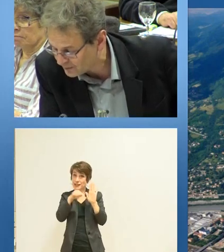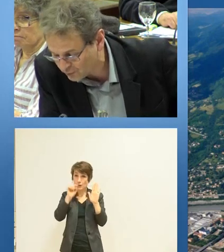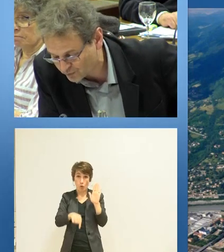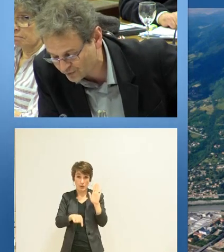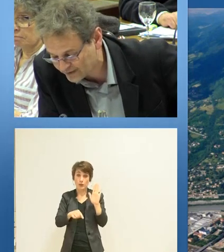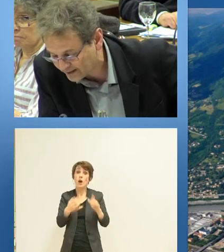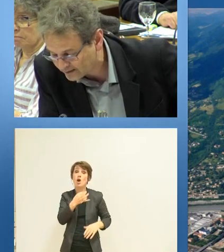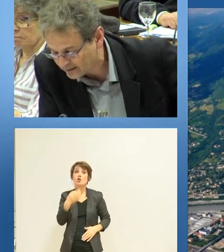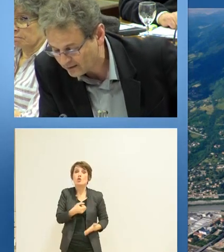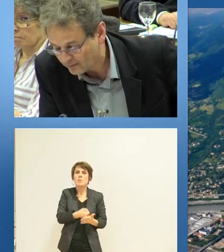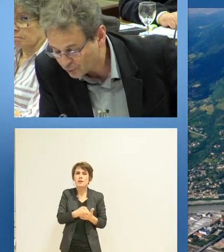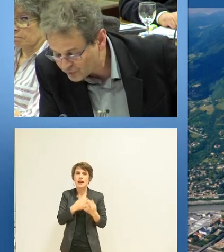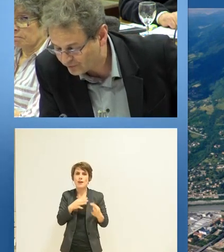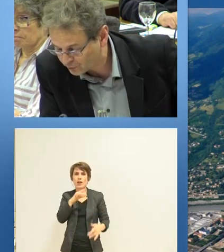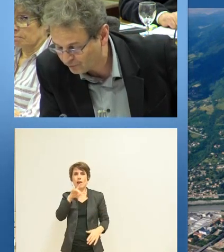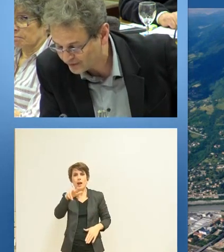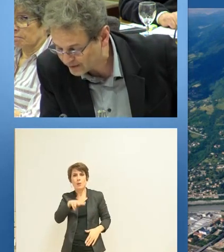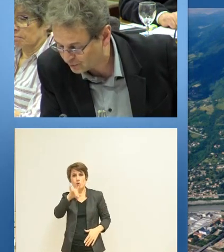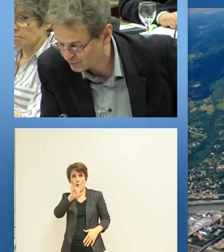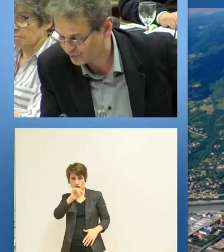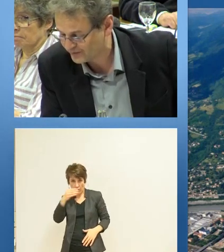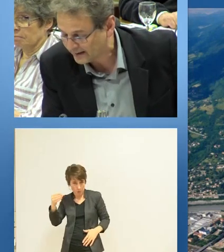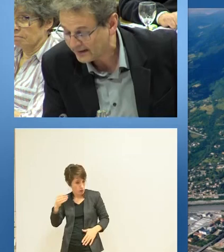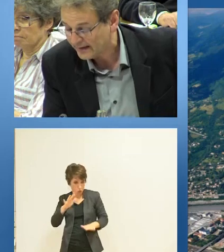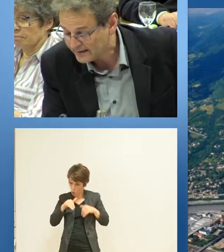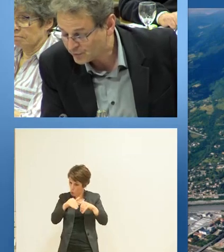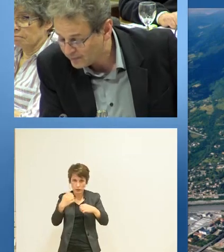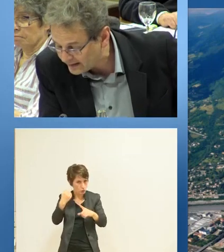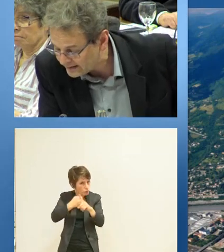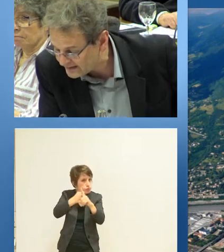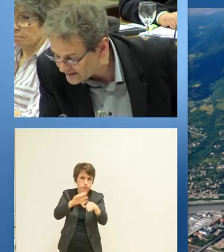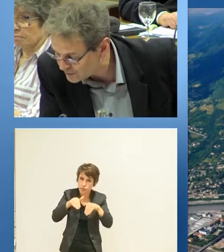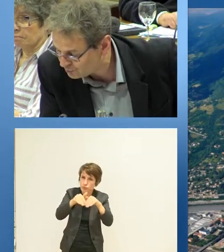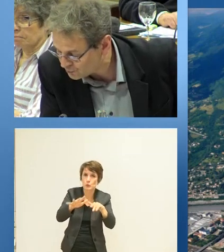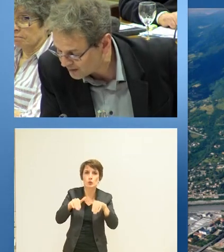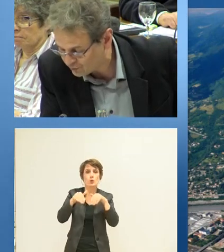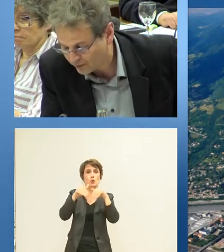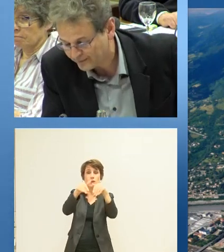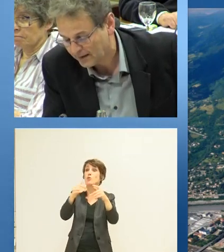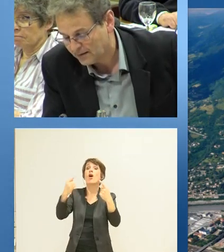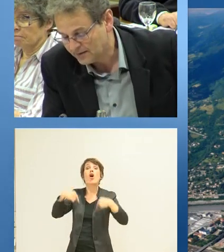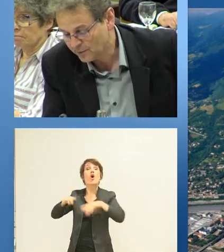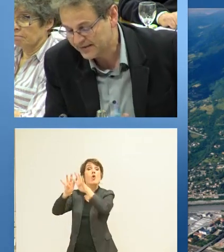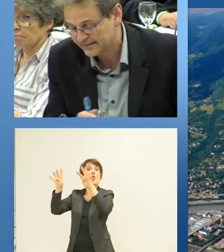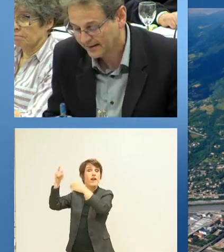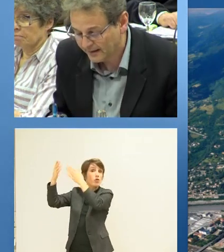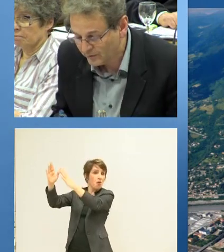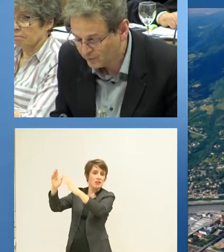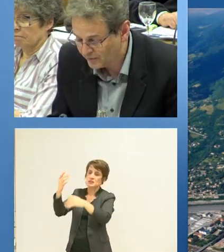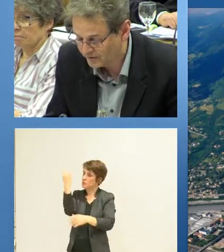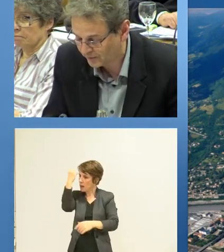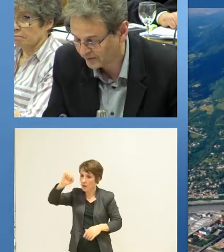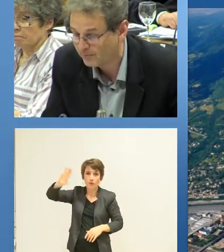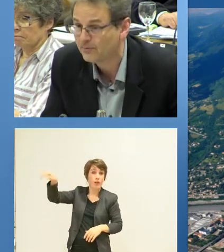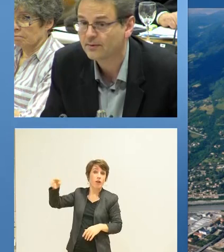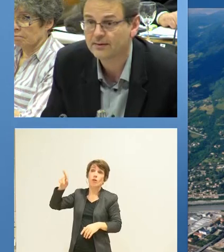minimal de logement social poursuivre notre politique de logement social et ce malgré les décisions du gouvernement qui consistent à étouffer